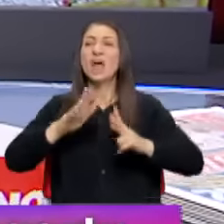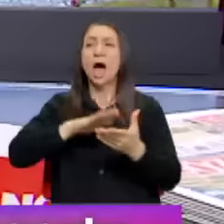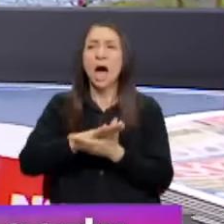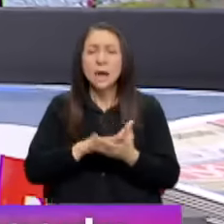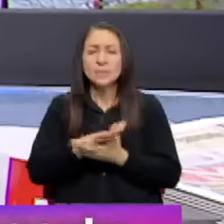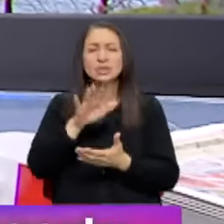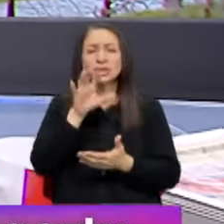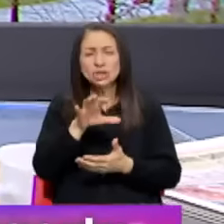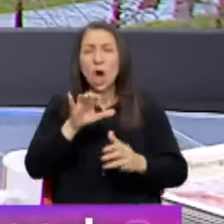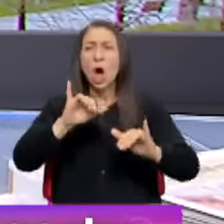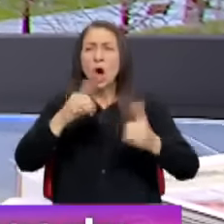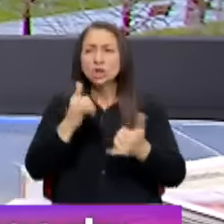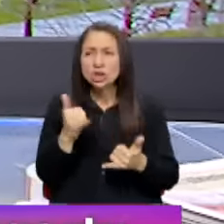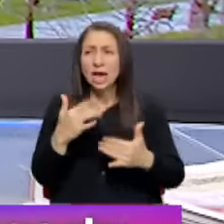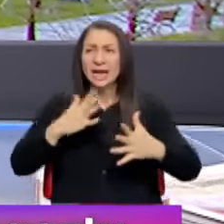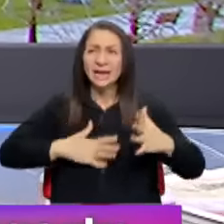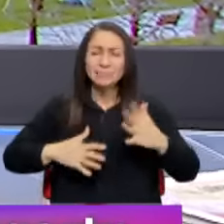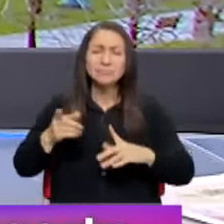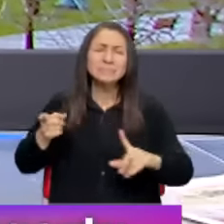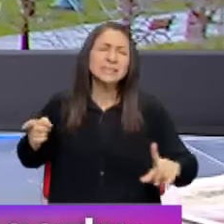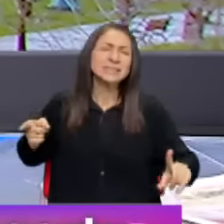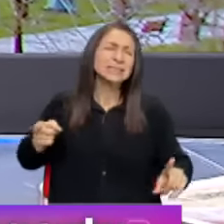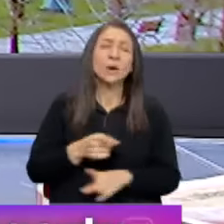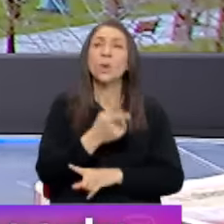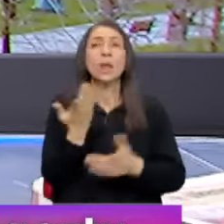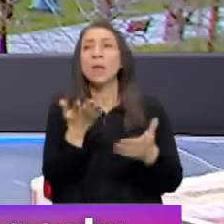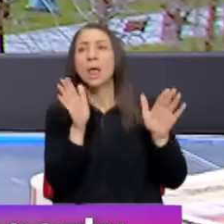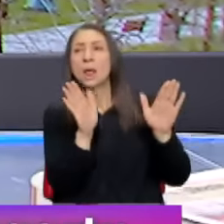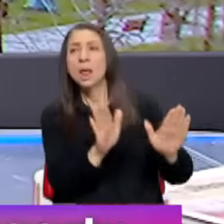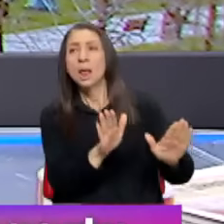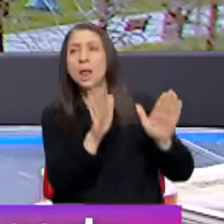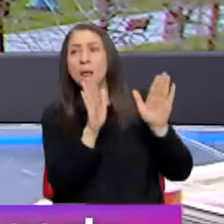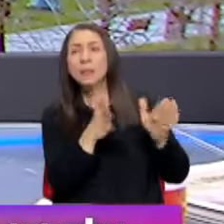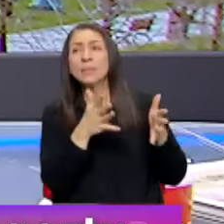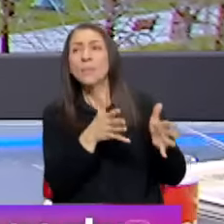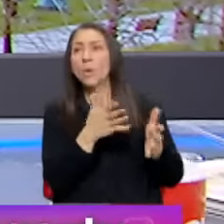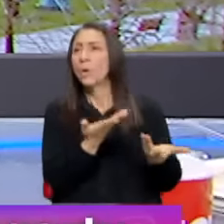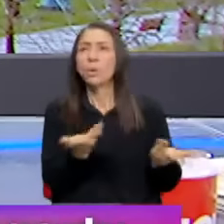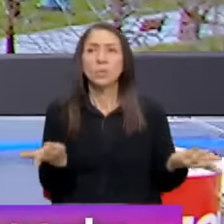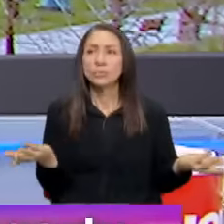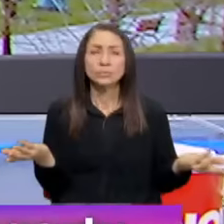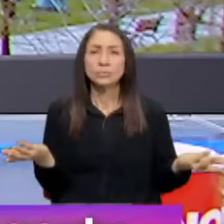ayakkabılar, ısıtıcılar, oyuncaklar. Onlar neden hala o depoda?